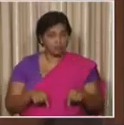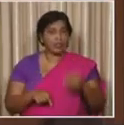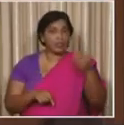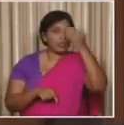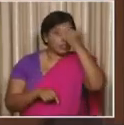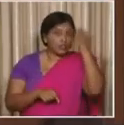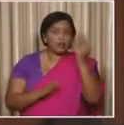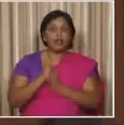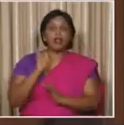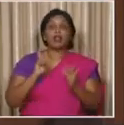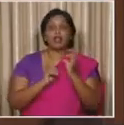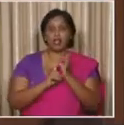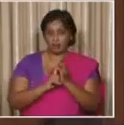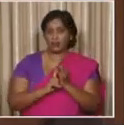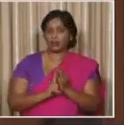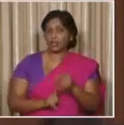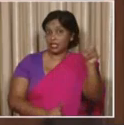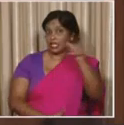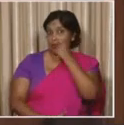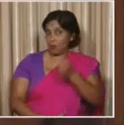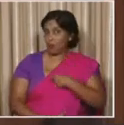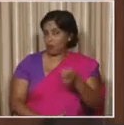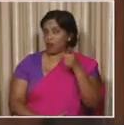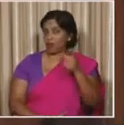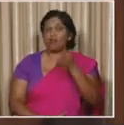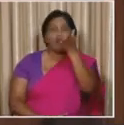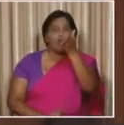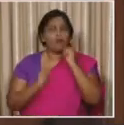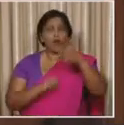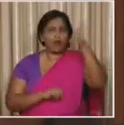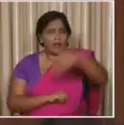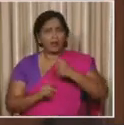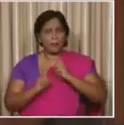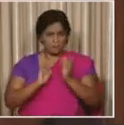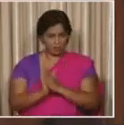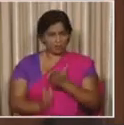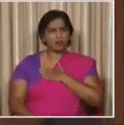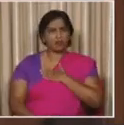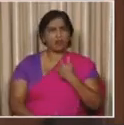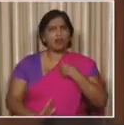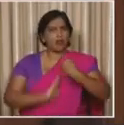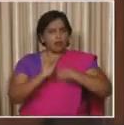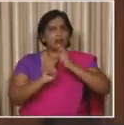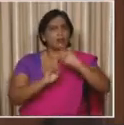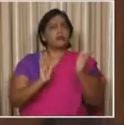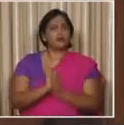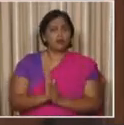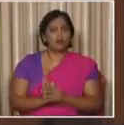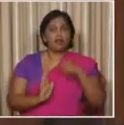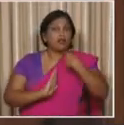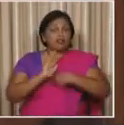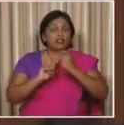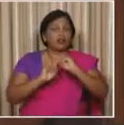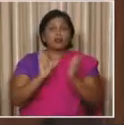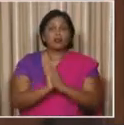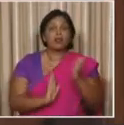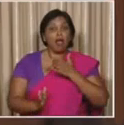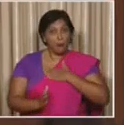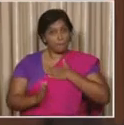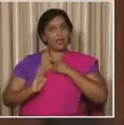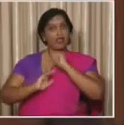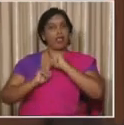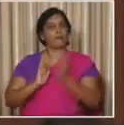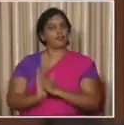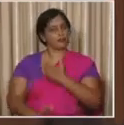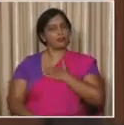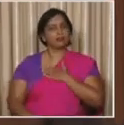දෙමළ මන්ත්‍රීවරයෙක් වීම එතුමා පැහැදිලිව කිව්වා තමුසේ කොහොමද එන්නේ අපේ අගමැතිතුමා වෙන්නේ මං කිව්වා මේ රටේ අගමැතිතුමා මේ රටේ අගමැතිතුමා නෙමෙයි අපේ